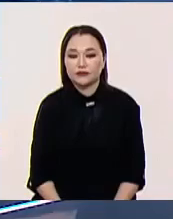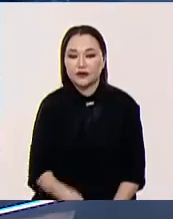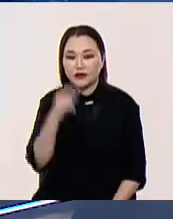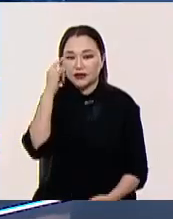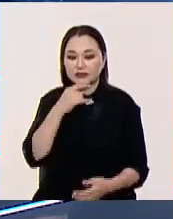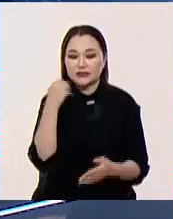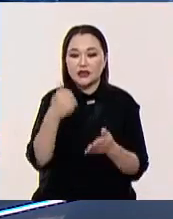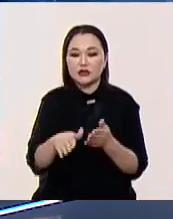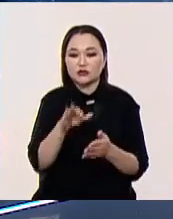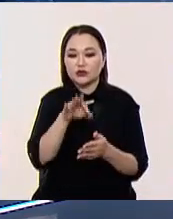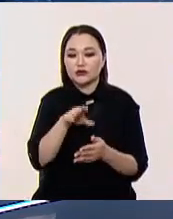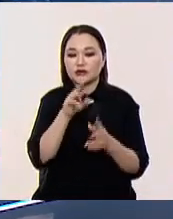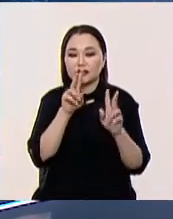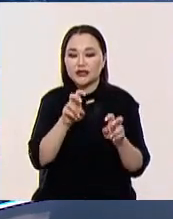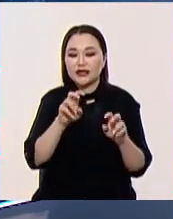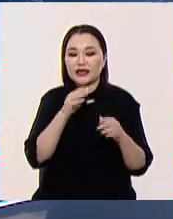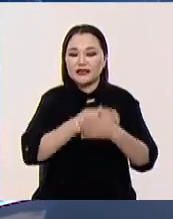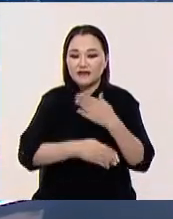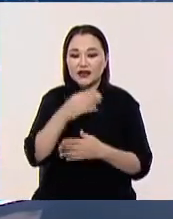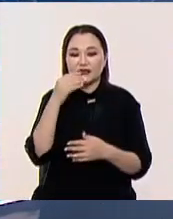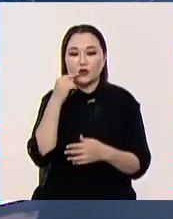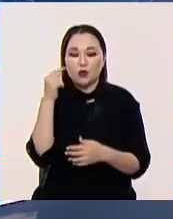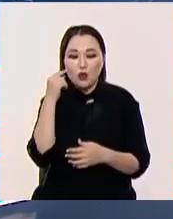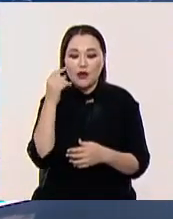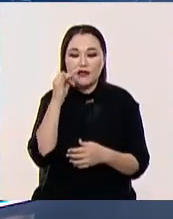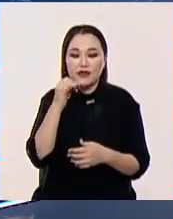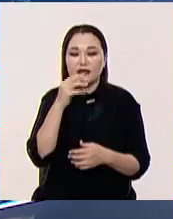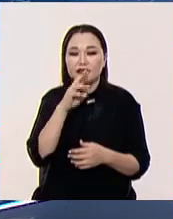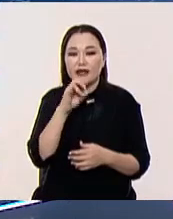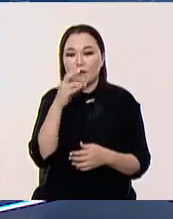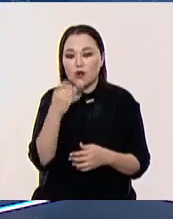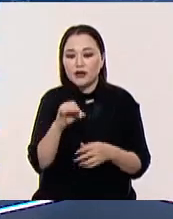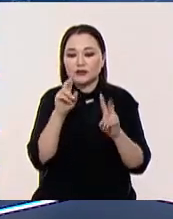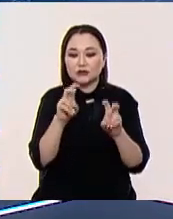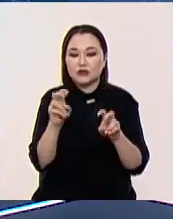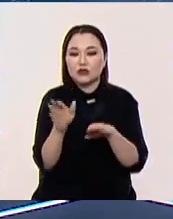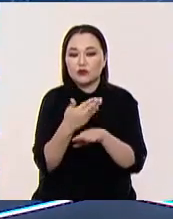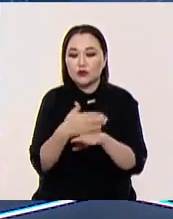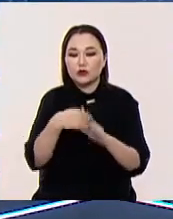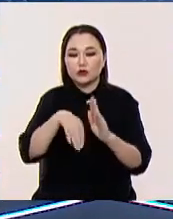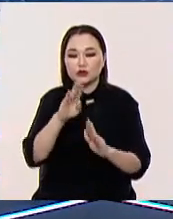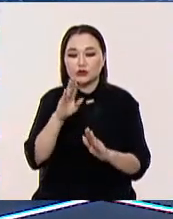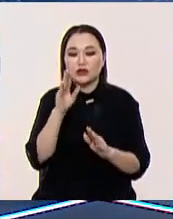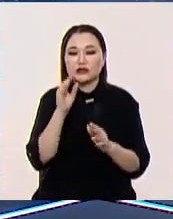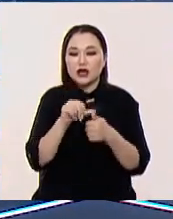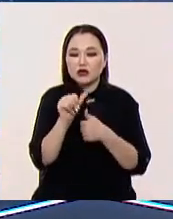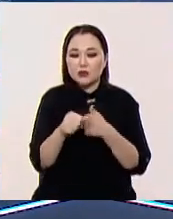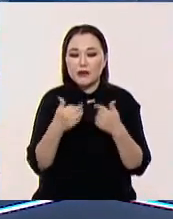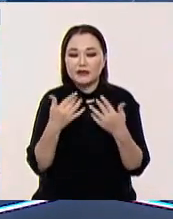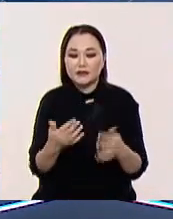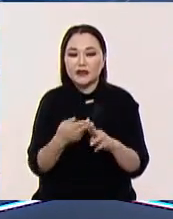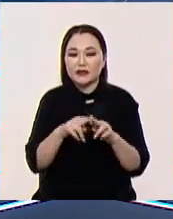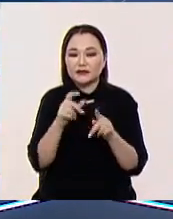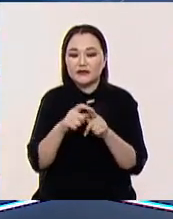В Казахстане откажутся от терминов «инвалид», «слепой», «глухой» и «немой». В законопроекте по улучшению жизни людей с особыми потребностями эти